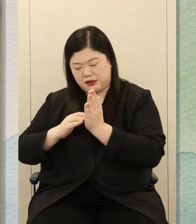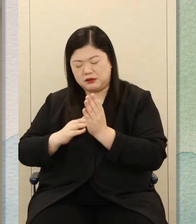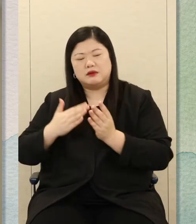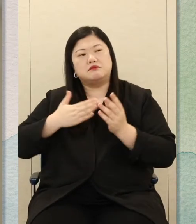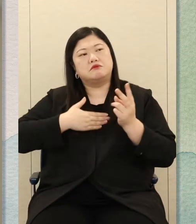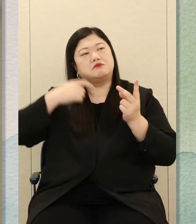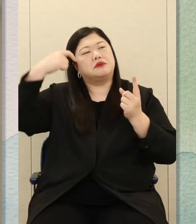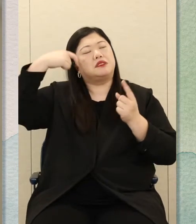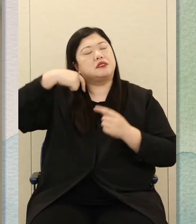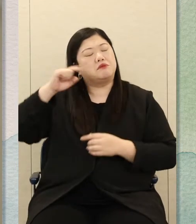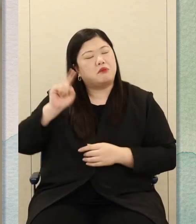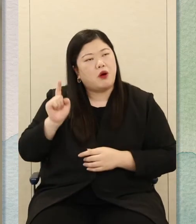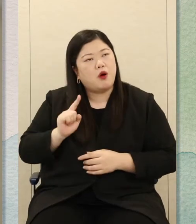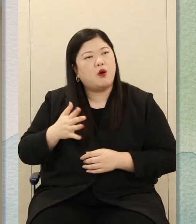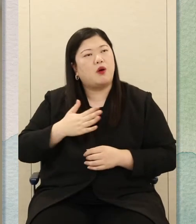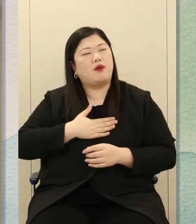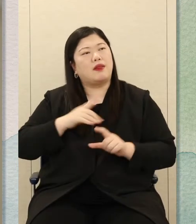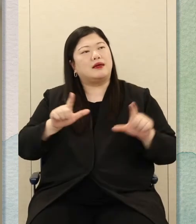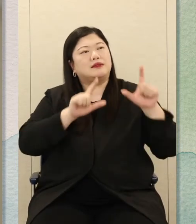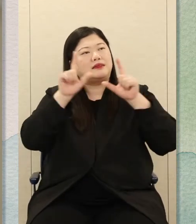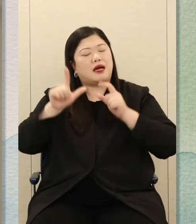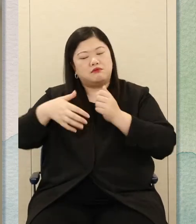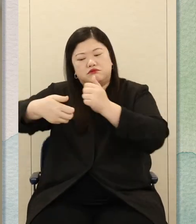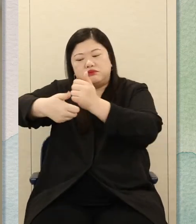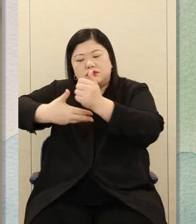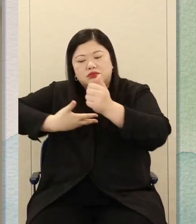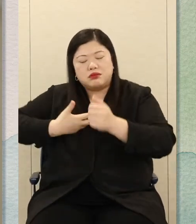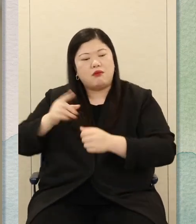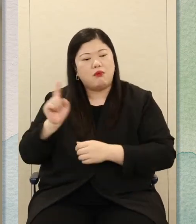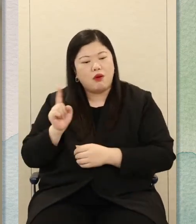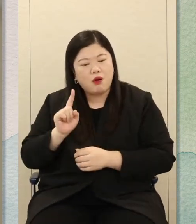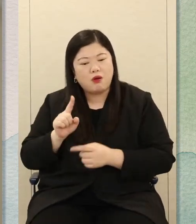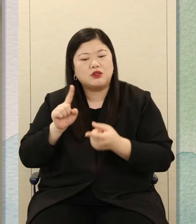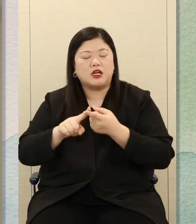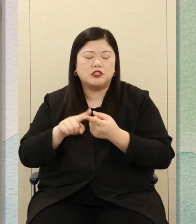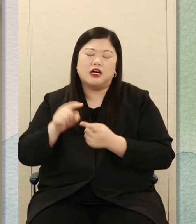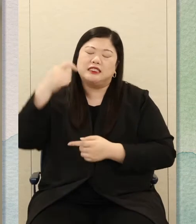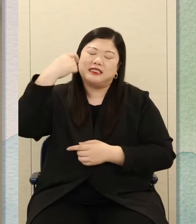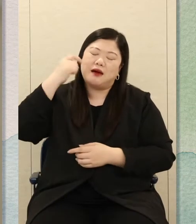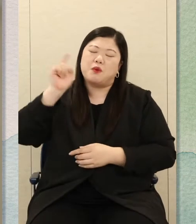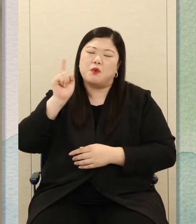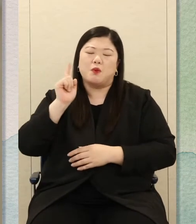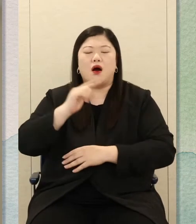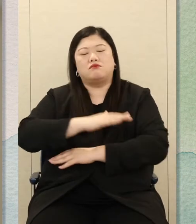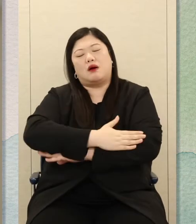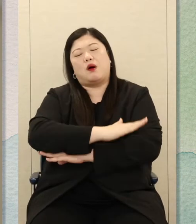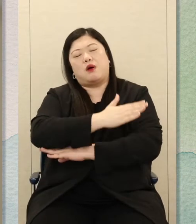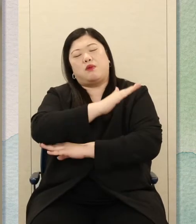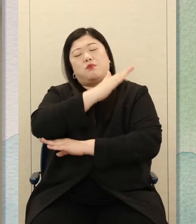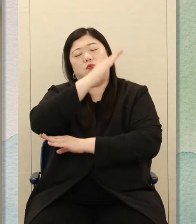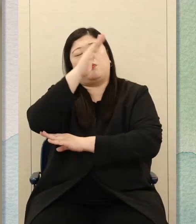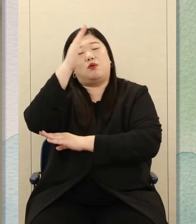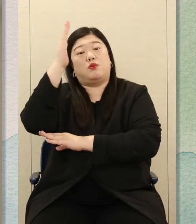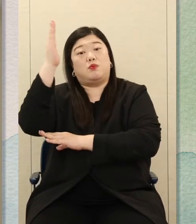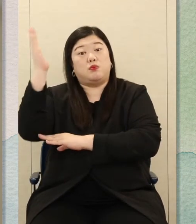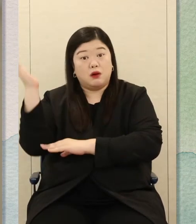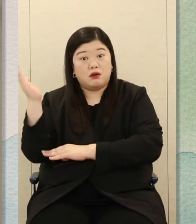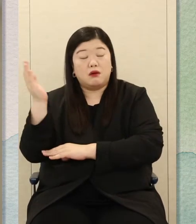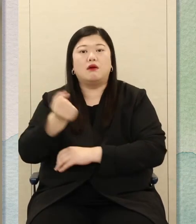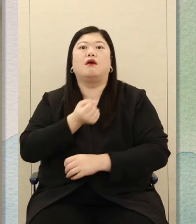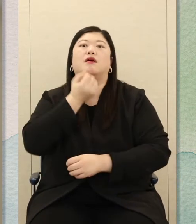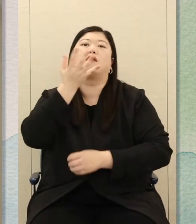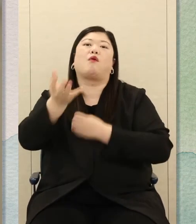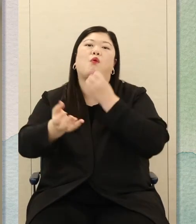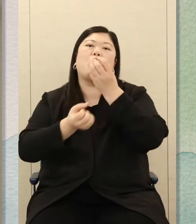이 책이 나는 왜 좋았고 그다음에 이 책을 읽다 보니까 옛날에 내가 이런 일이 있었던 게 생각나 라고 해서